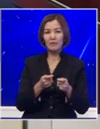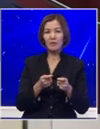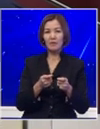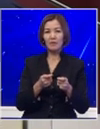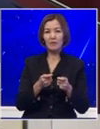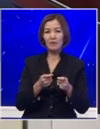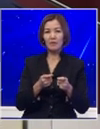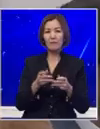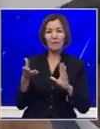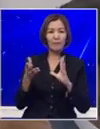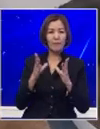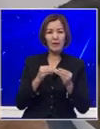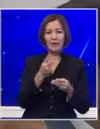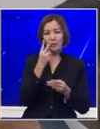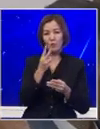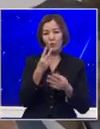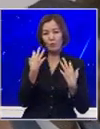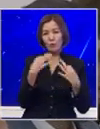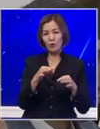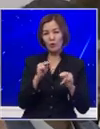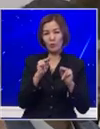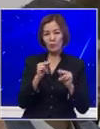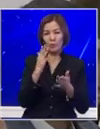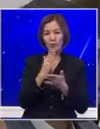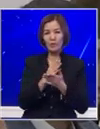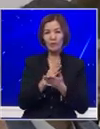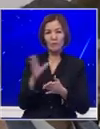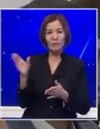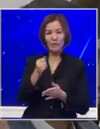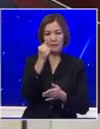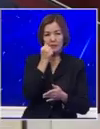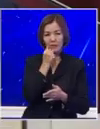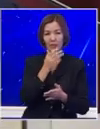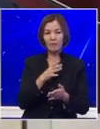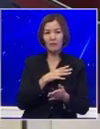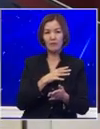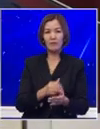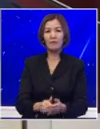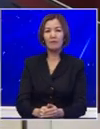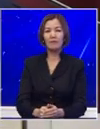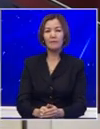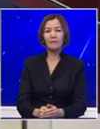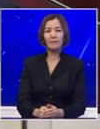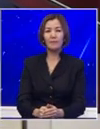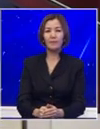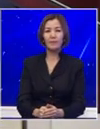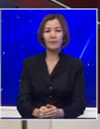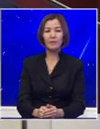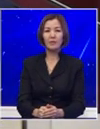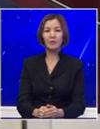әкімдіктерінің стендтарында ілініп тұр. Барлықтарыңызға рахмет. Келгендеріңізге уақыт бөліп,